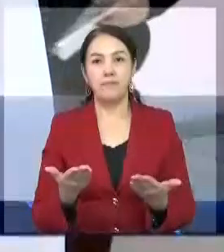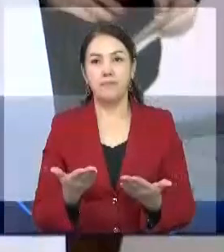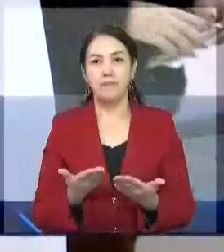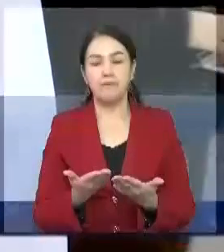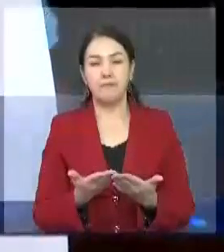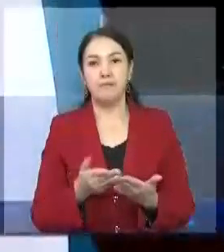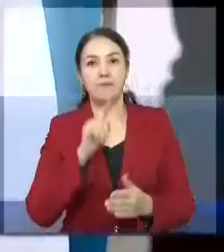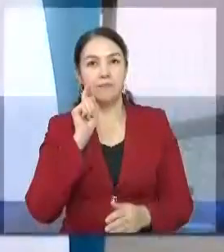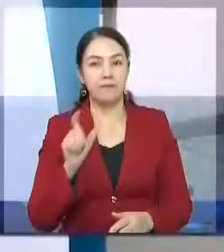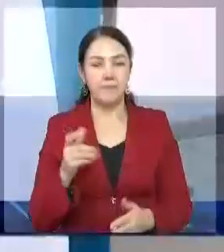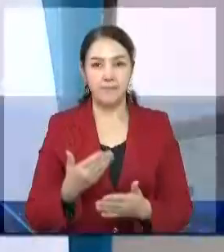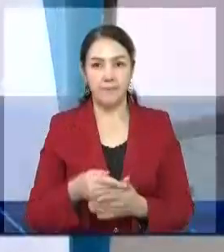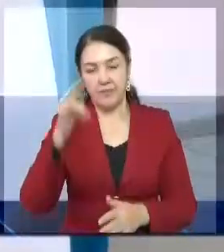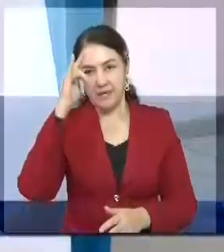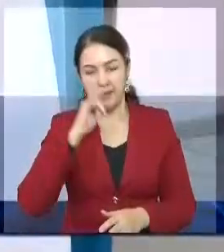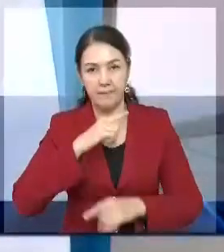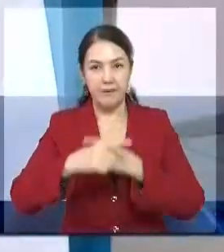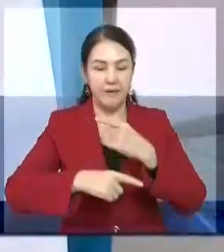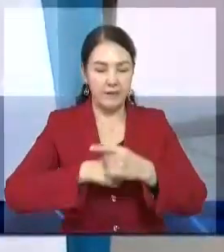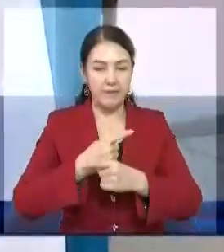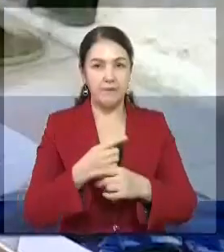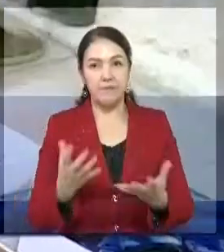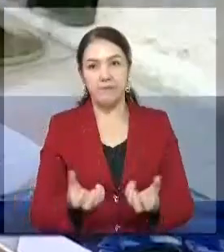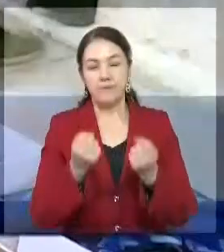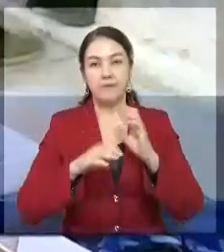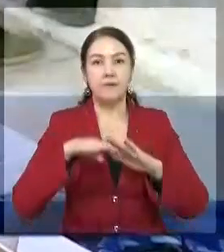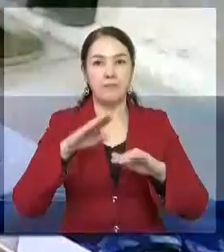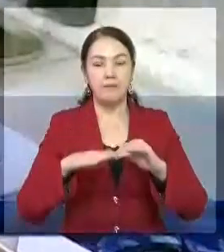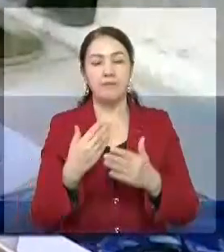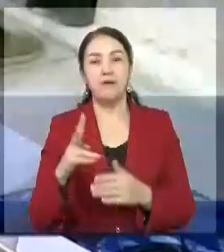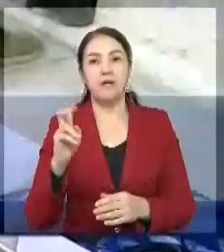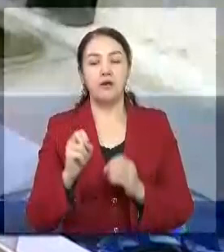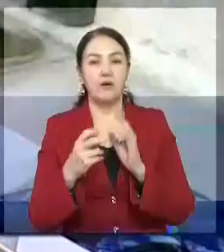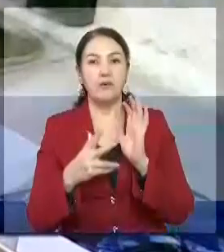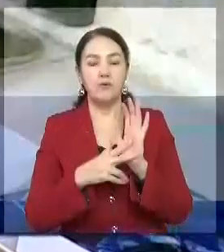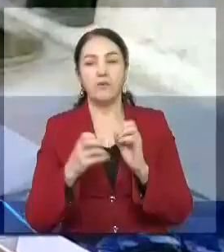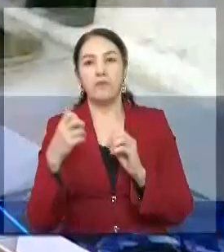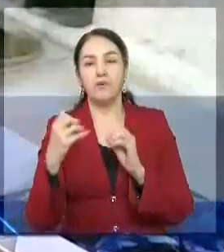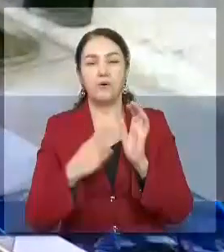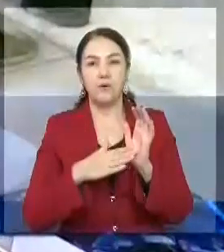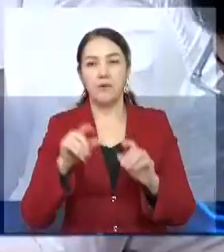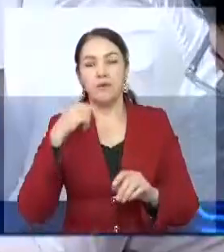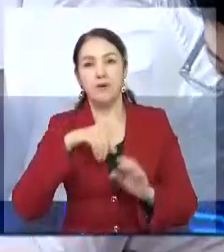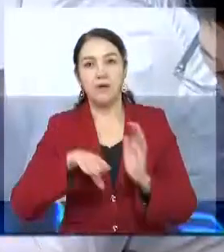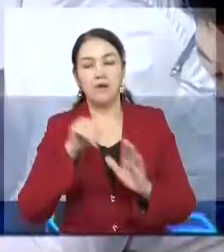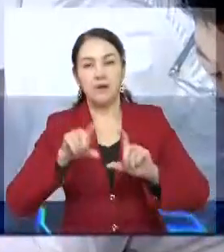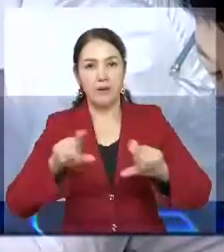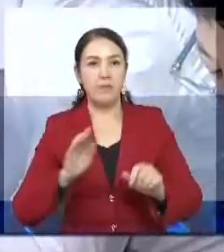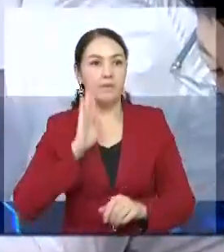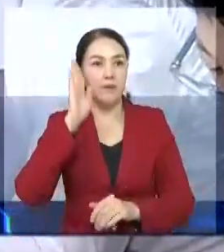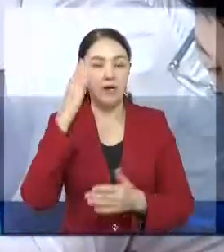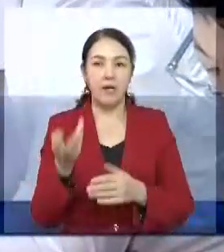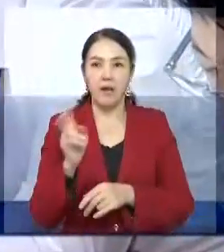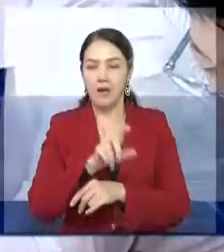жастар Қазақстанның болашағы жастардың қолында. Сондай-ақ 217 мен 219-шы сайлау учаскесіне таңмен